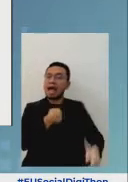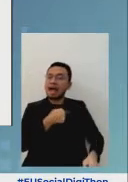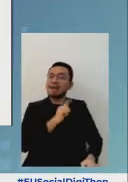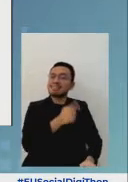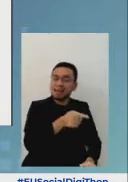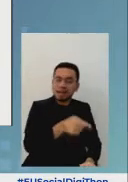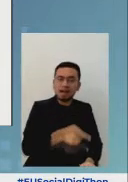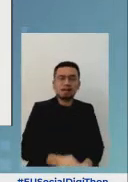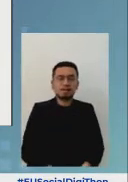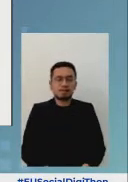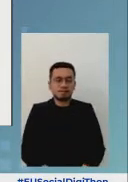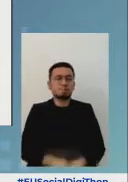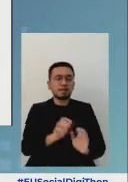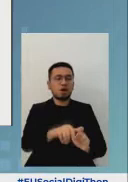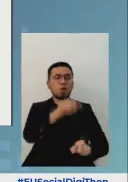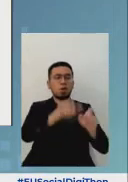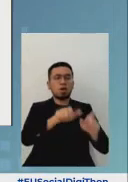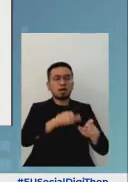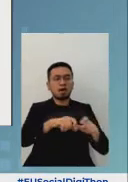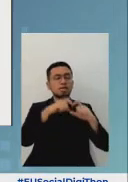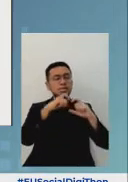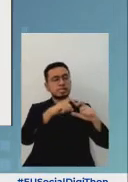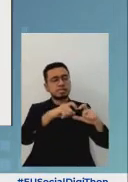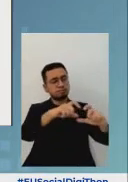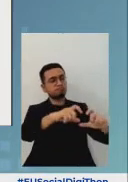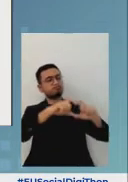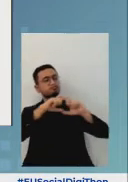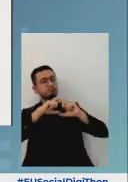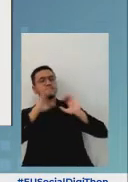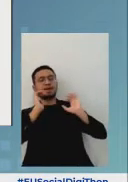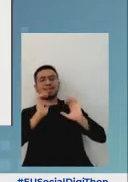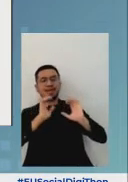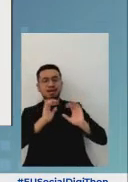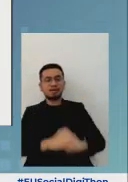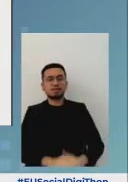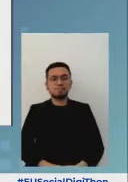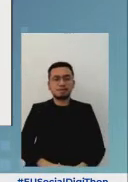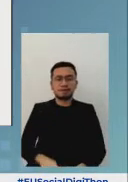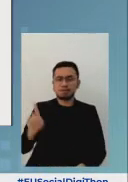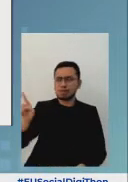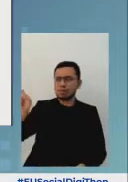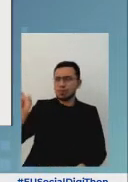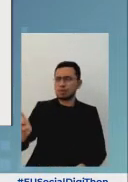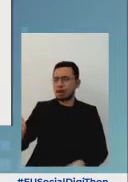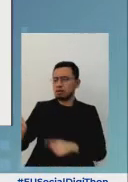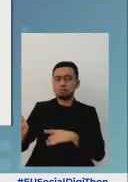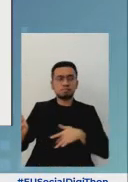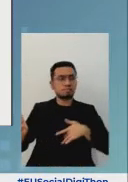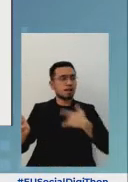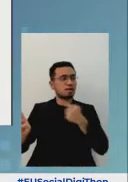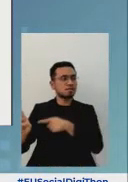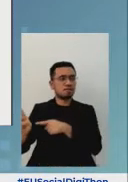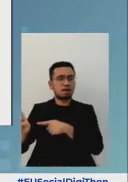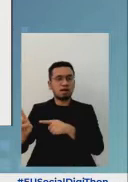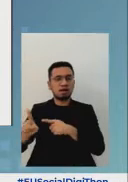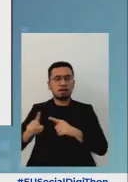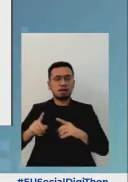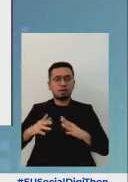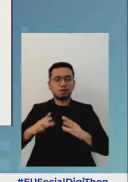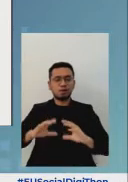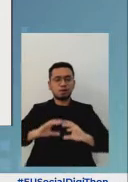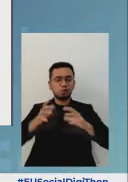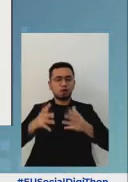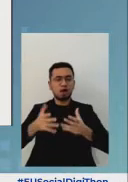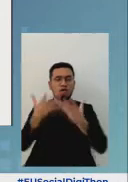yang lebih mencintai kita. Jangan sampai satu orang itu membuat kehidupan kita kayak doom gitu ya, kayak hell, kayak